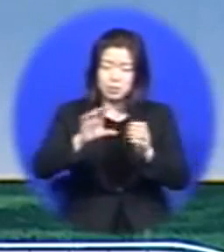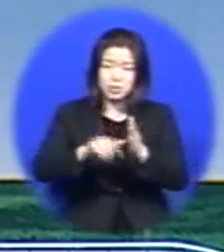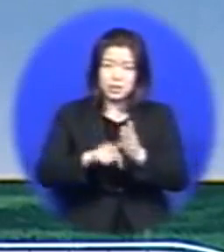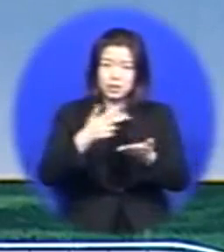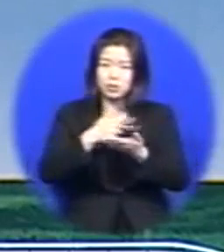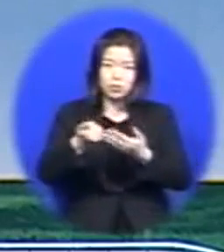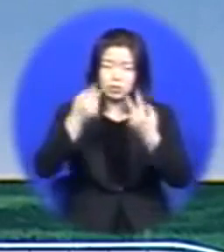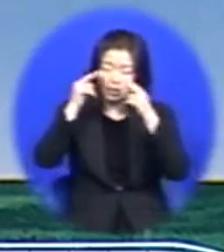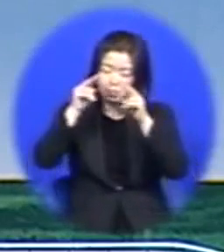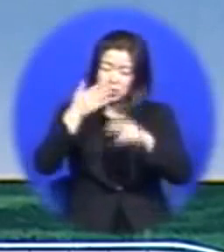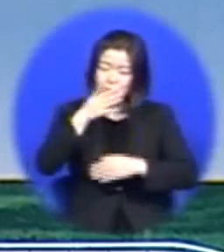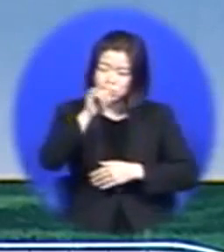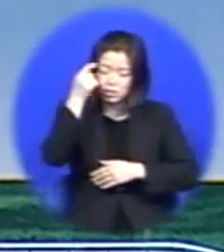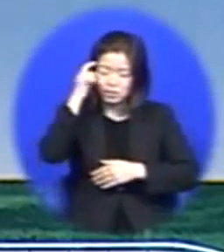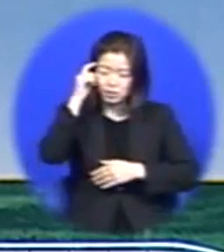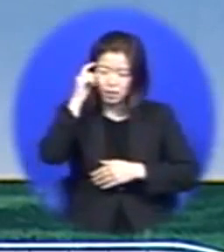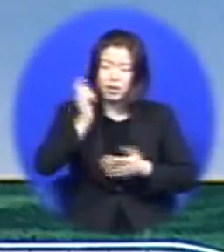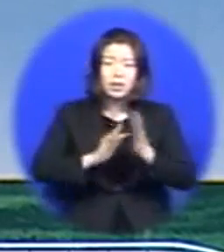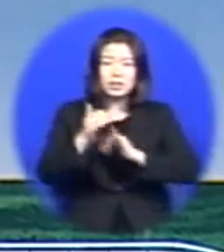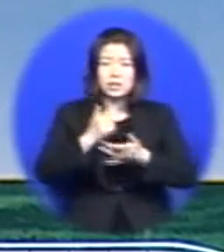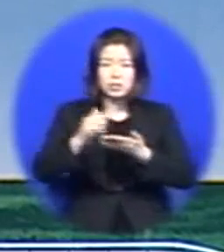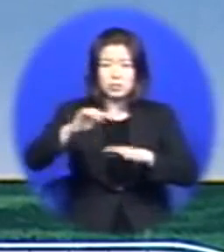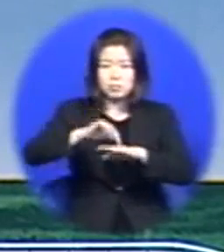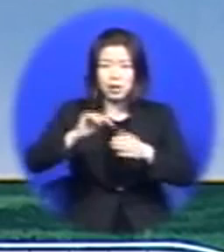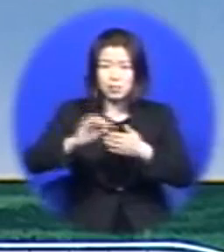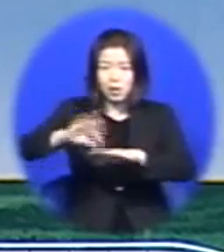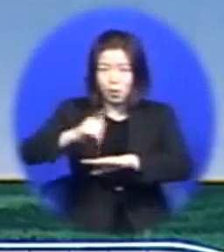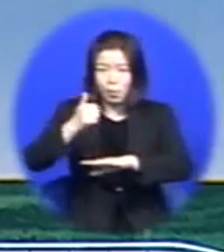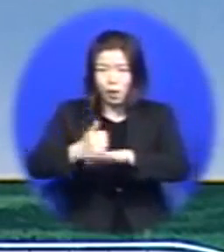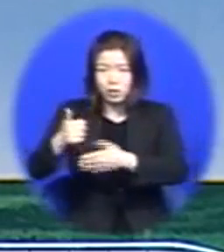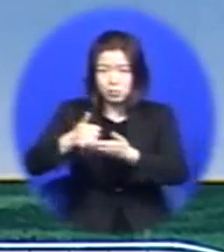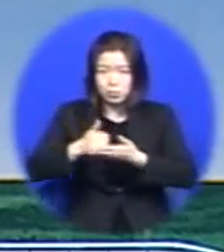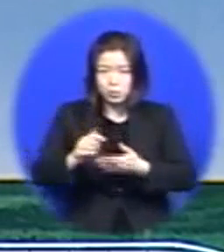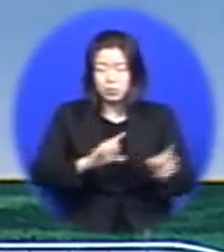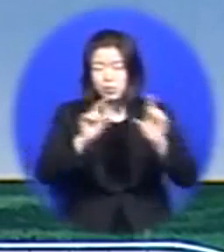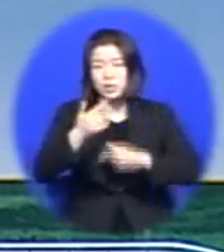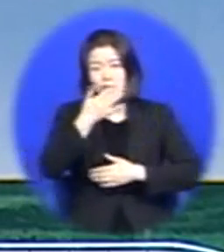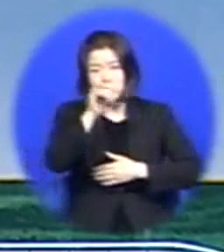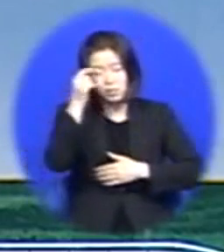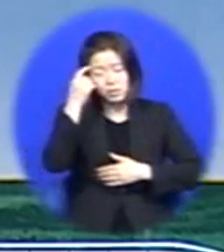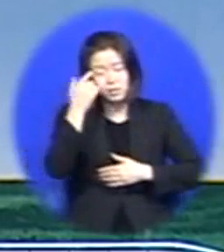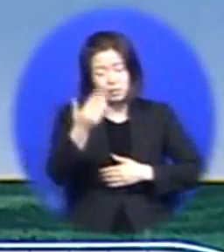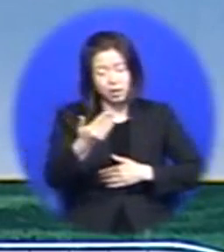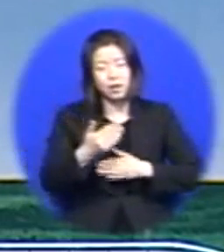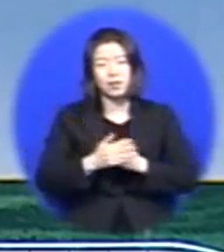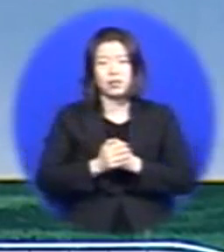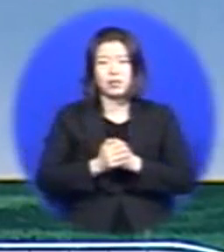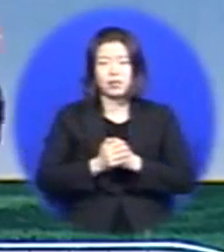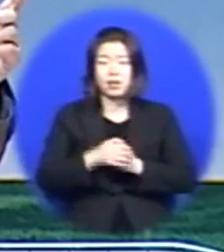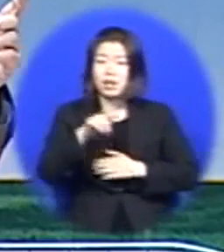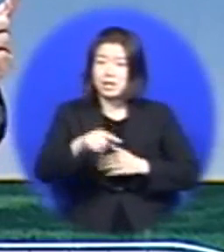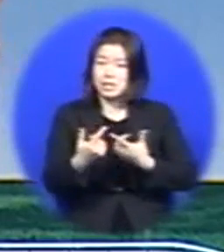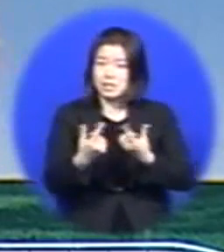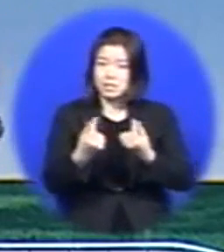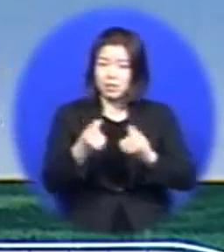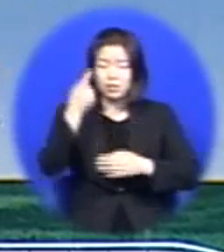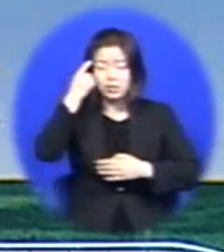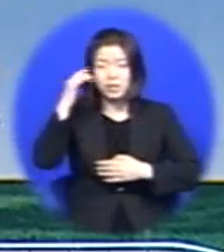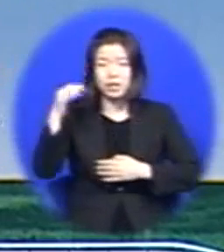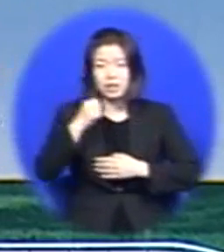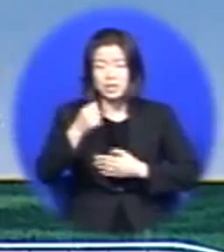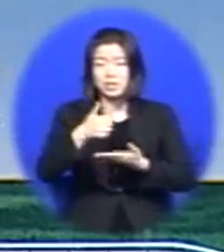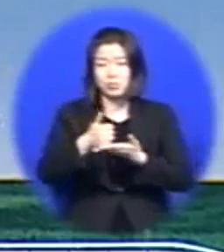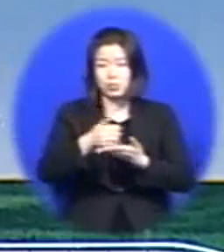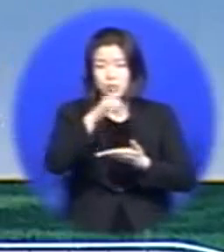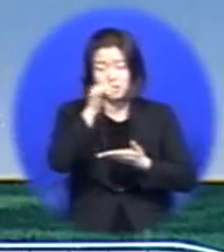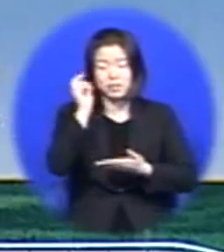주님을 바라볼 수 있을까? 예수님을 마음의 왕으로 그렇게 모시고 나는 살 수 있을까? 이런 생각하시는 분들도 있을